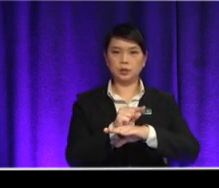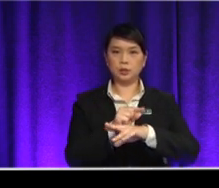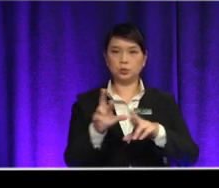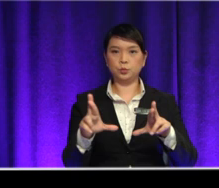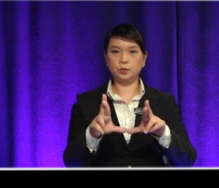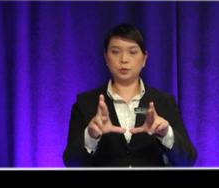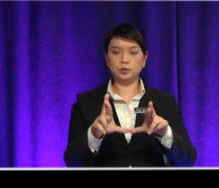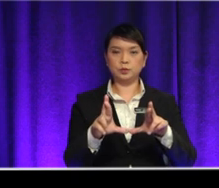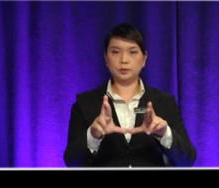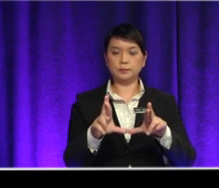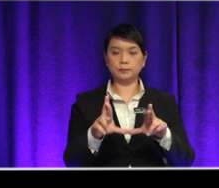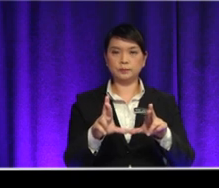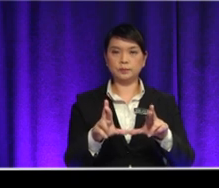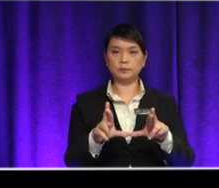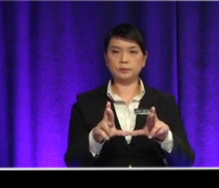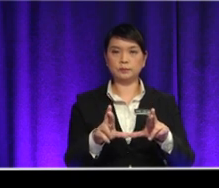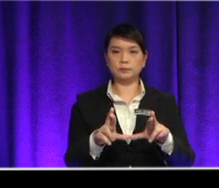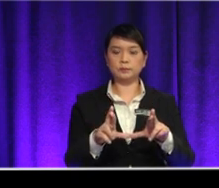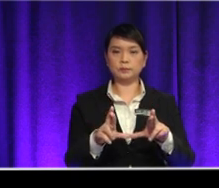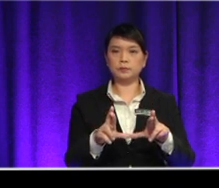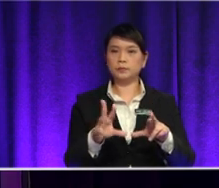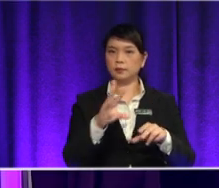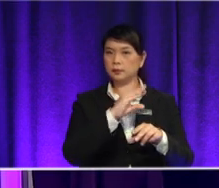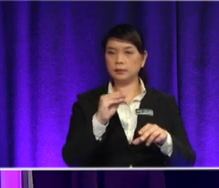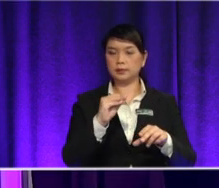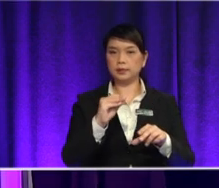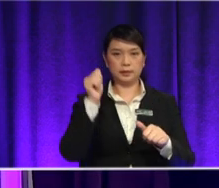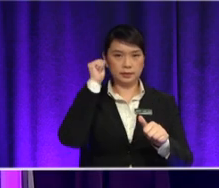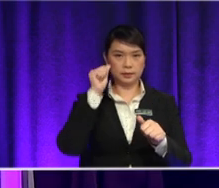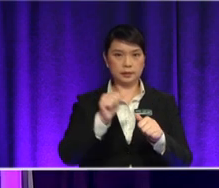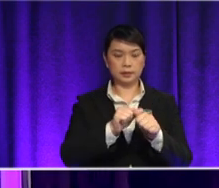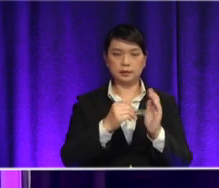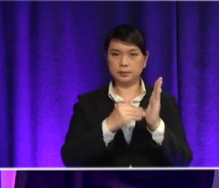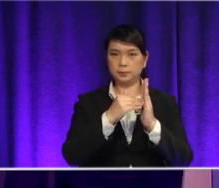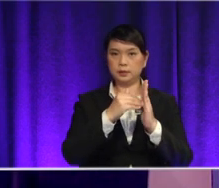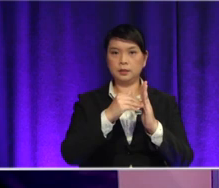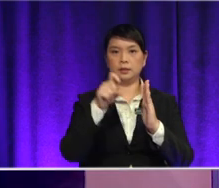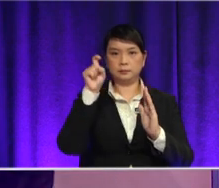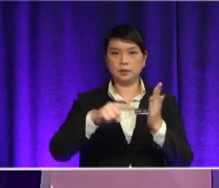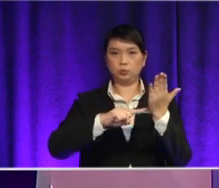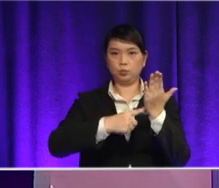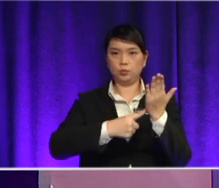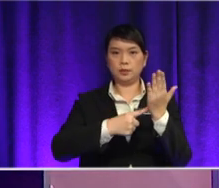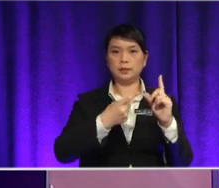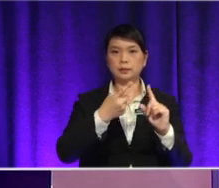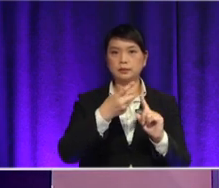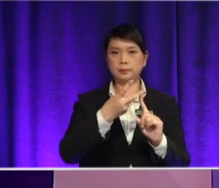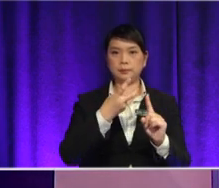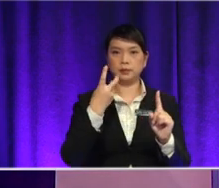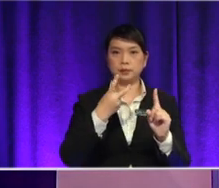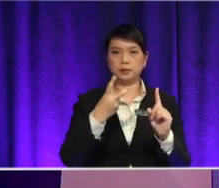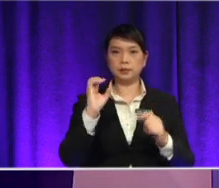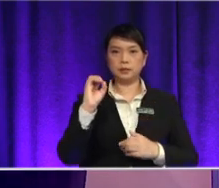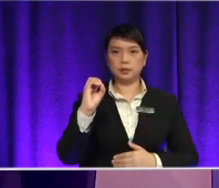nampak tak? Saya kata kekerapan mesti bermula sifar di atas dan sifar di bawah. Jadi sebenarnya murid kena sambungkan